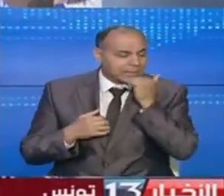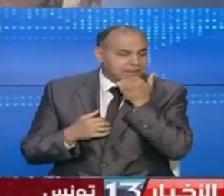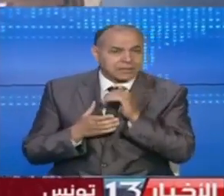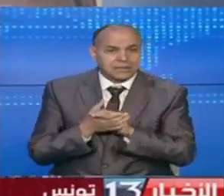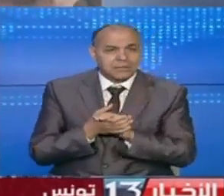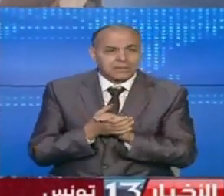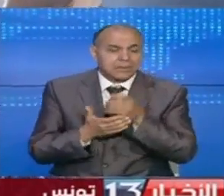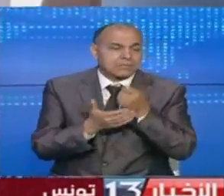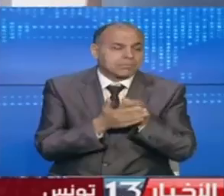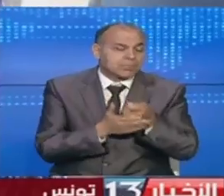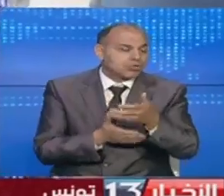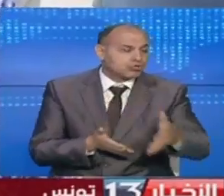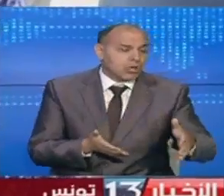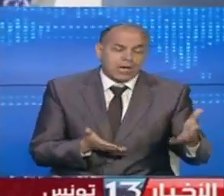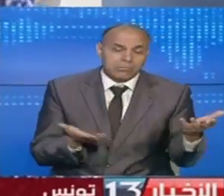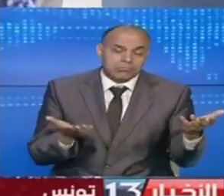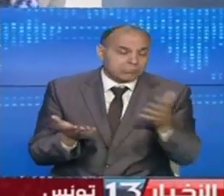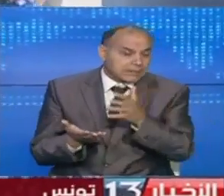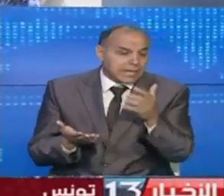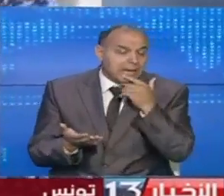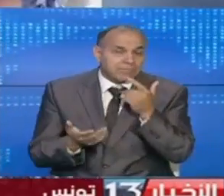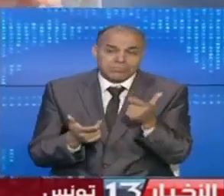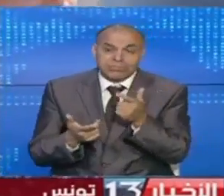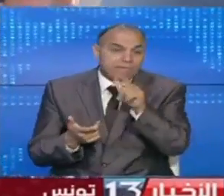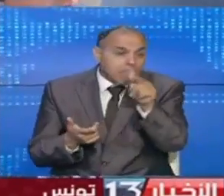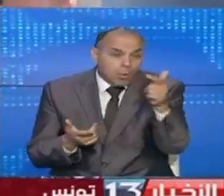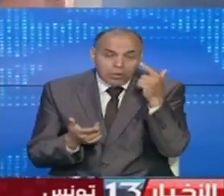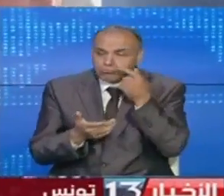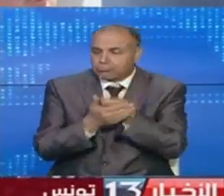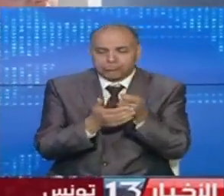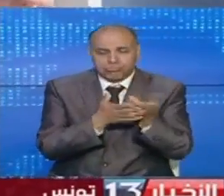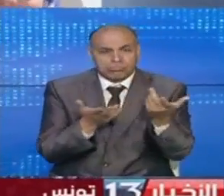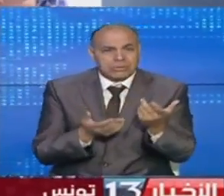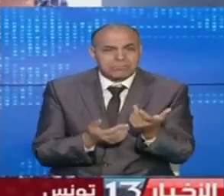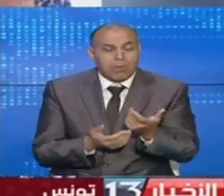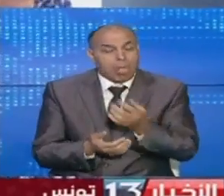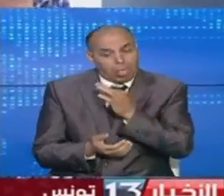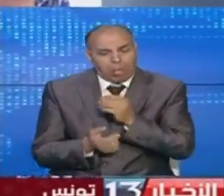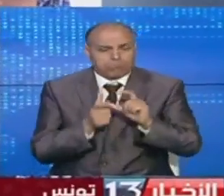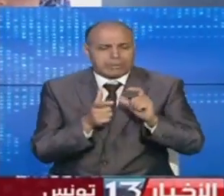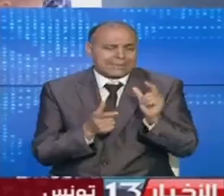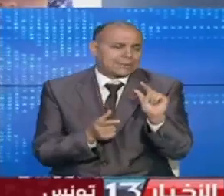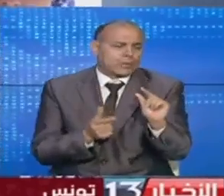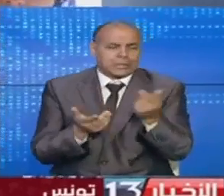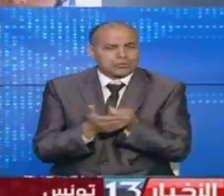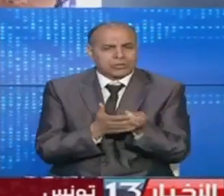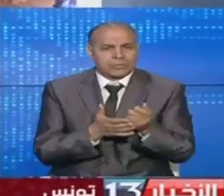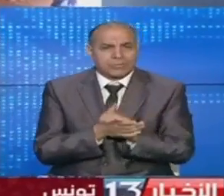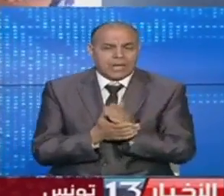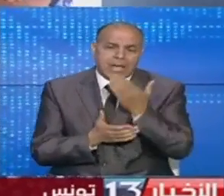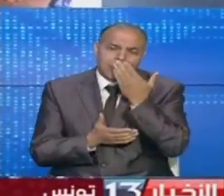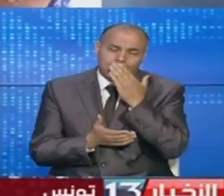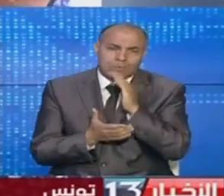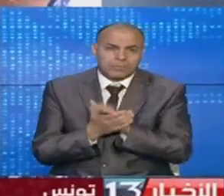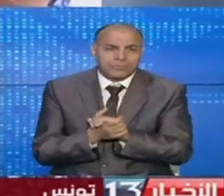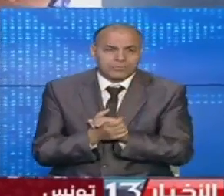شي خرجوش لحاجة الصغار، فماش موجود الناس كل قاعدة تشري، مش بالقليل مش بالكثير، بالقليل والحمد